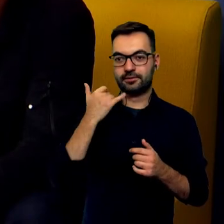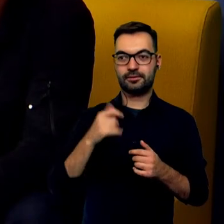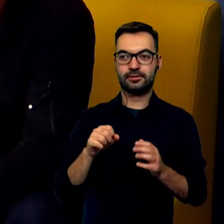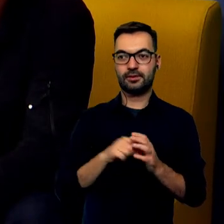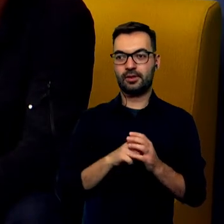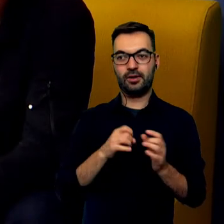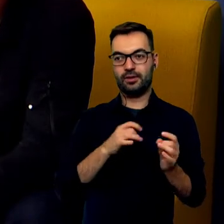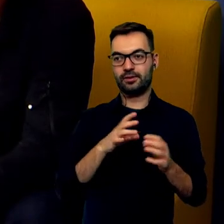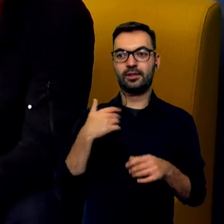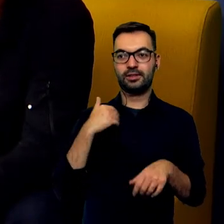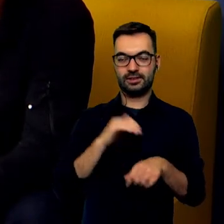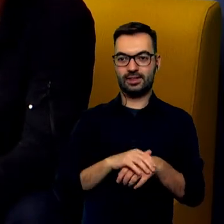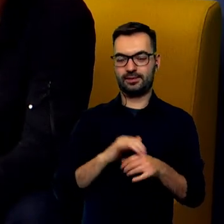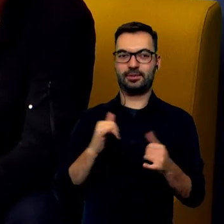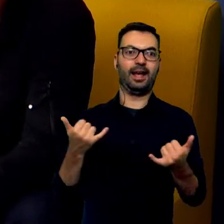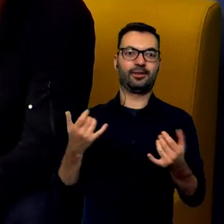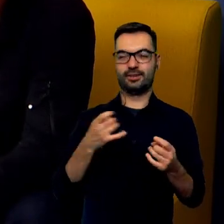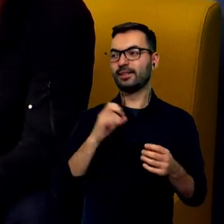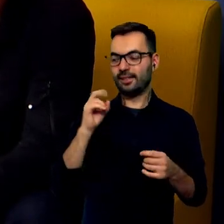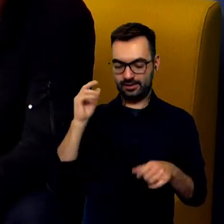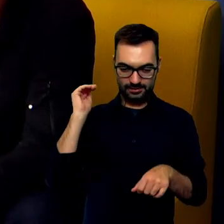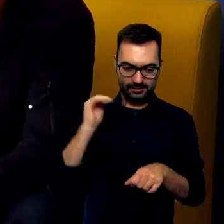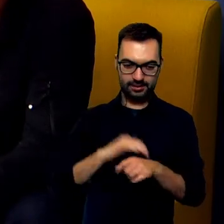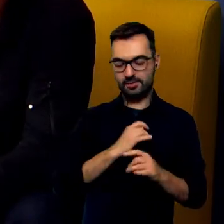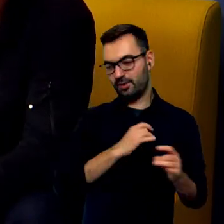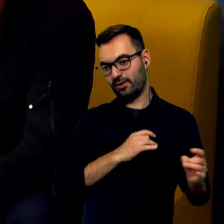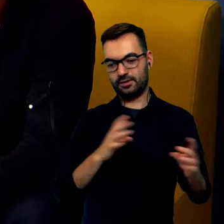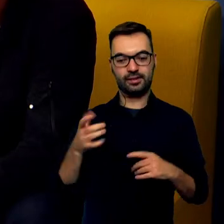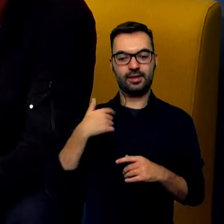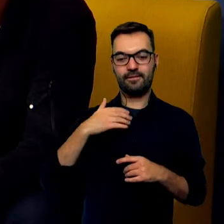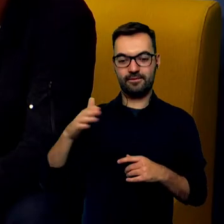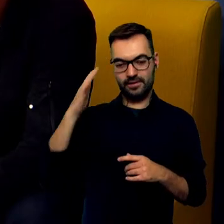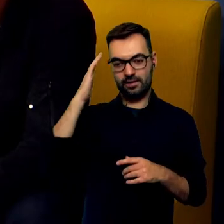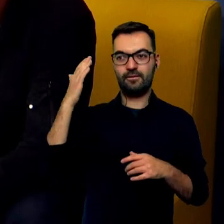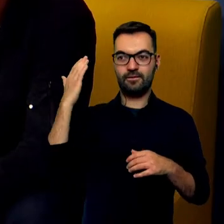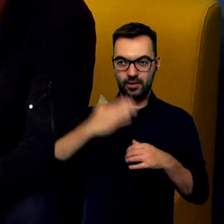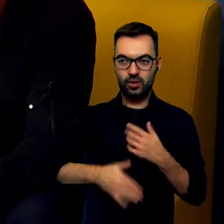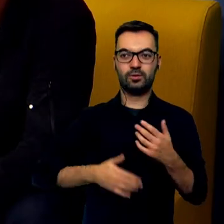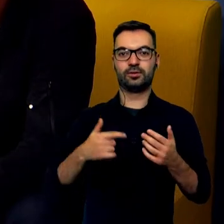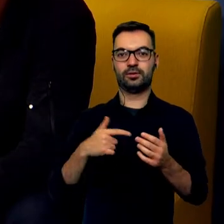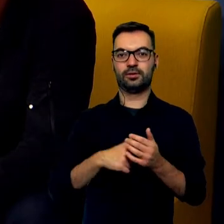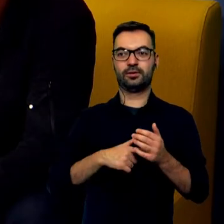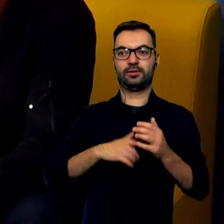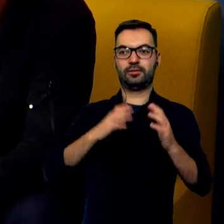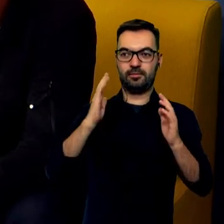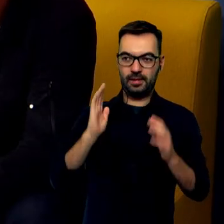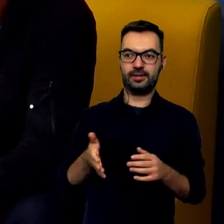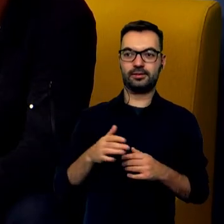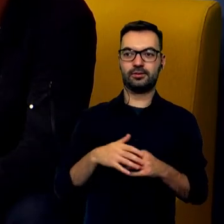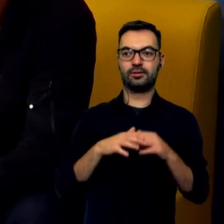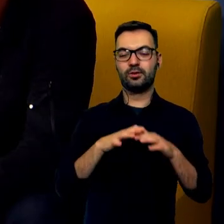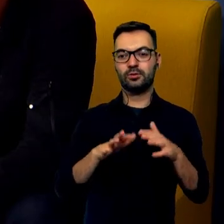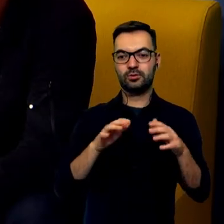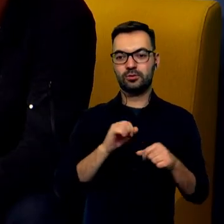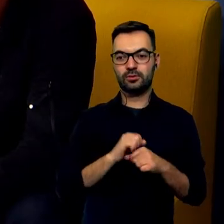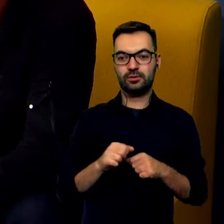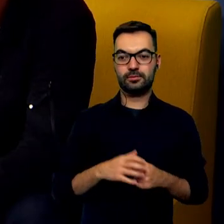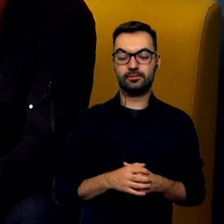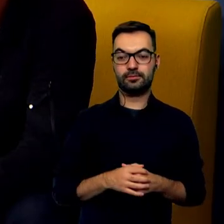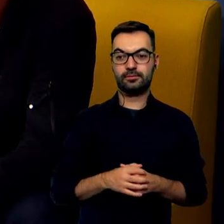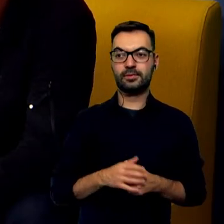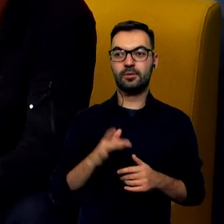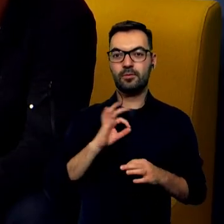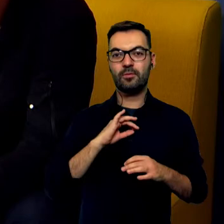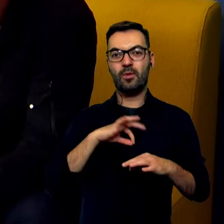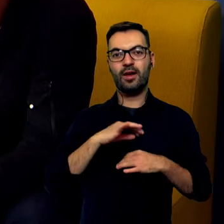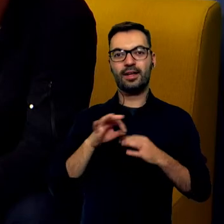mówię, od razu się zgadzam. Ale jak to od razu? Mówię tak, bo ja wiedziałem, że kiedyś to nastąpi. Jest wiele takich historii